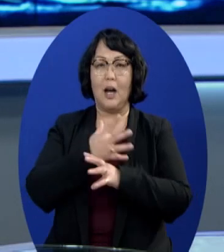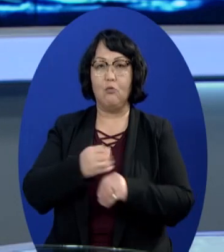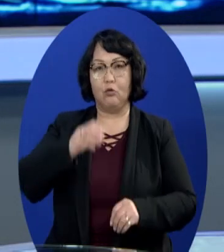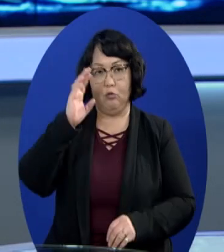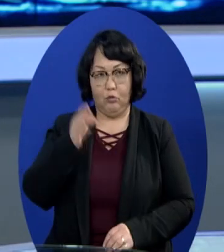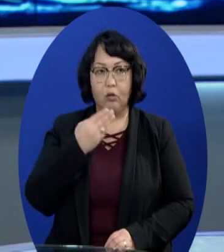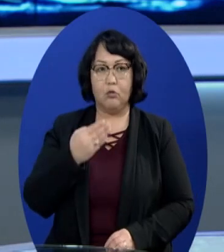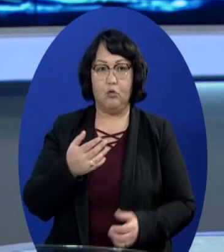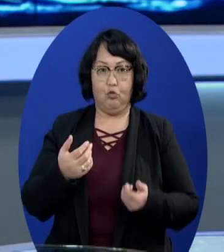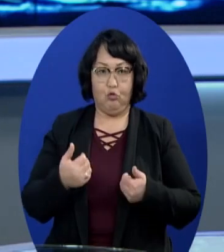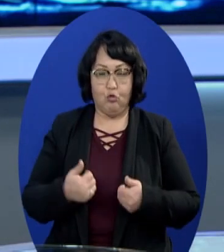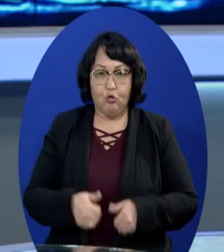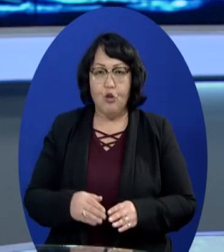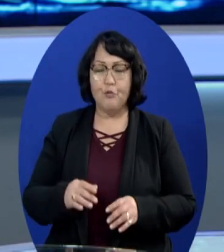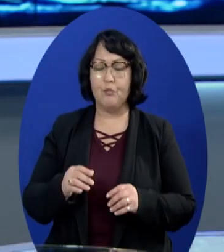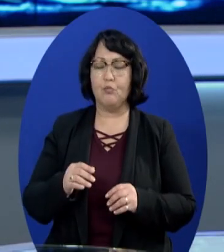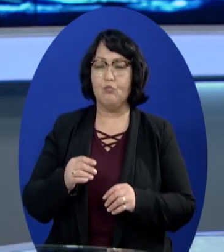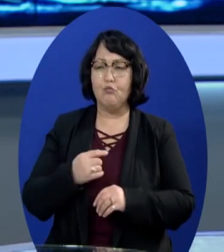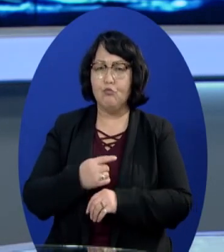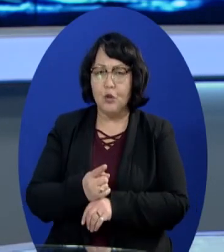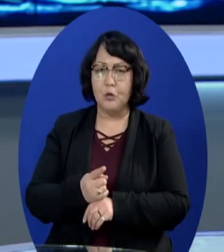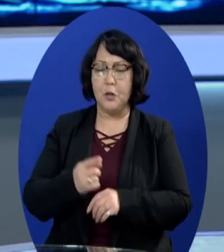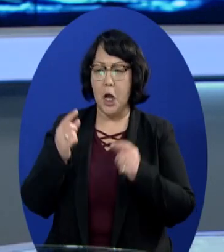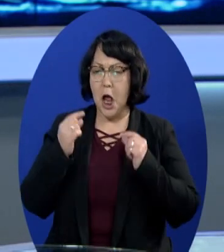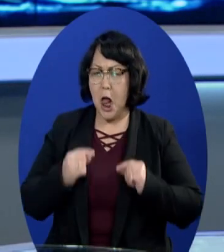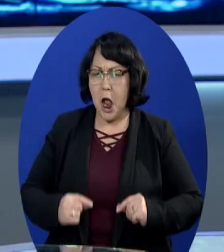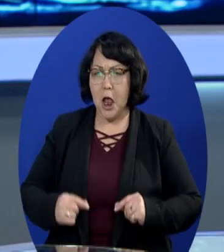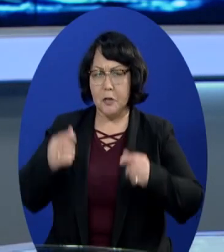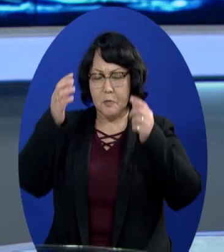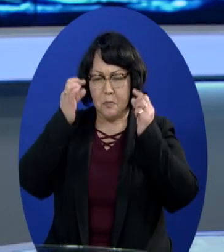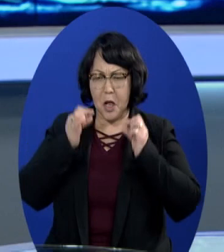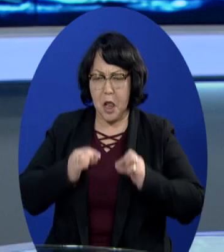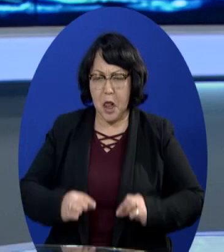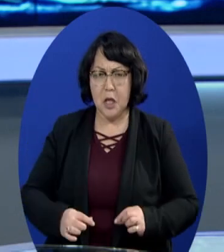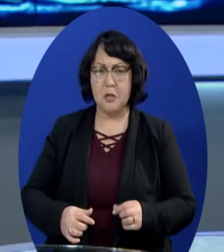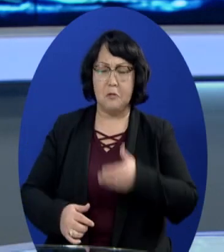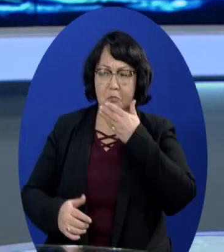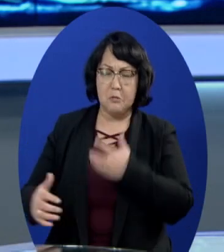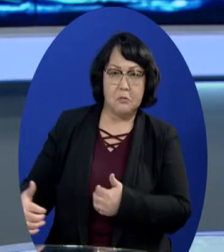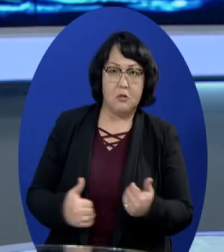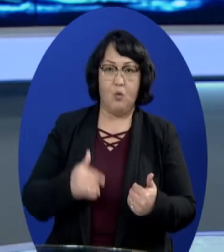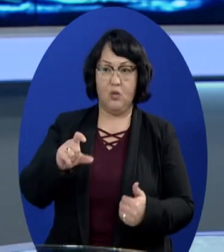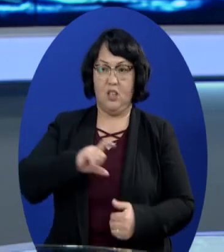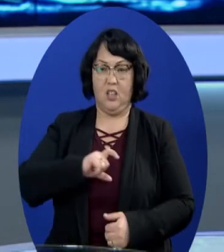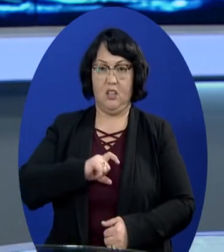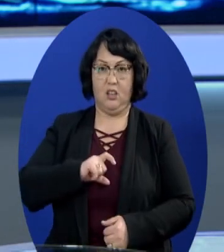батлагдсан амаржаад удаагүй эмэгтэйг шилжүүлэх явц нь хүний эрхийн ноцтой зөрчил болсон гэж хүний эрхийн үндэсний комисс үзэж